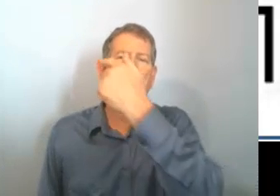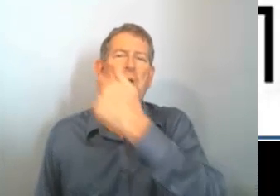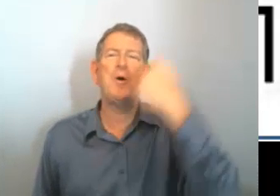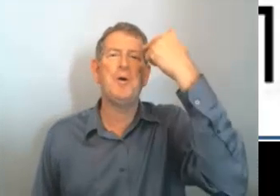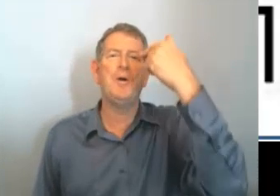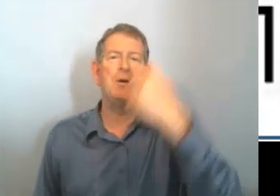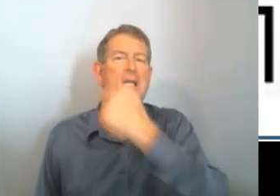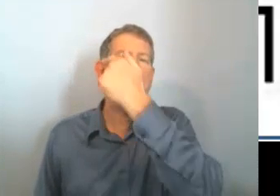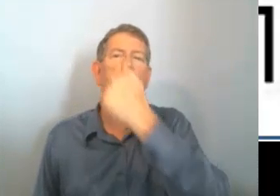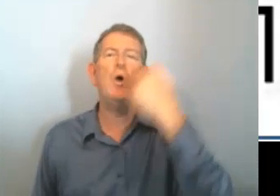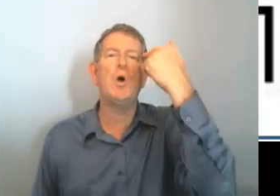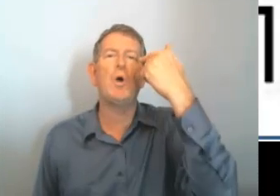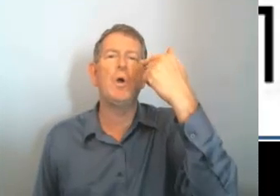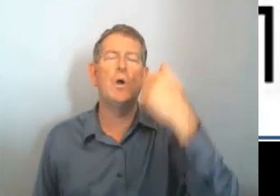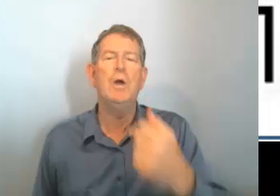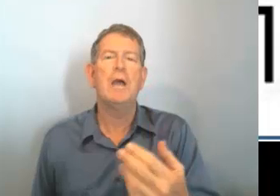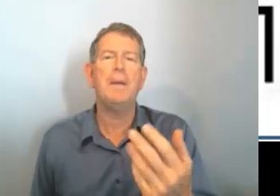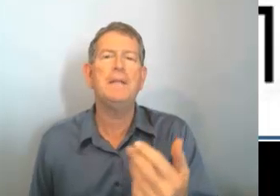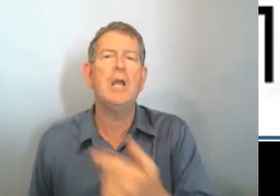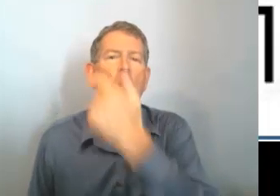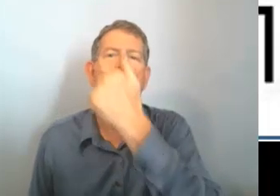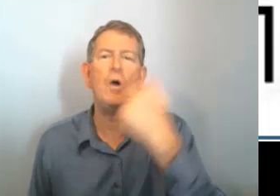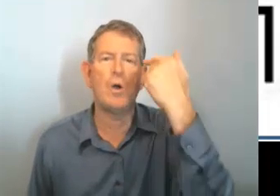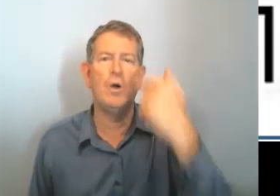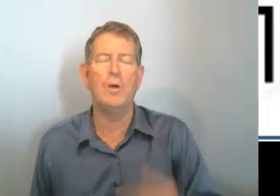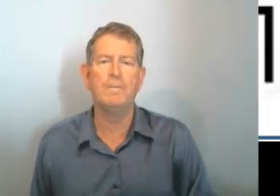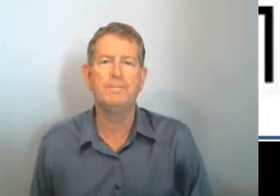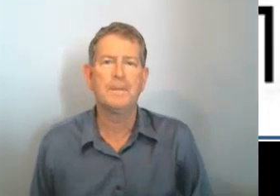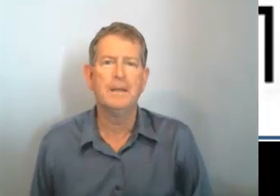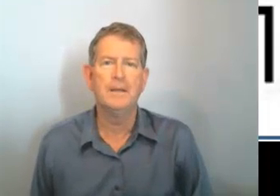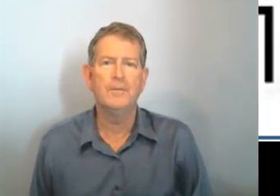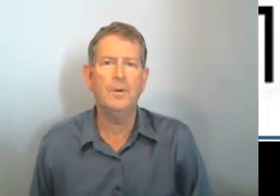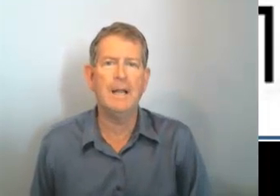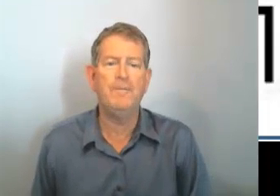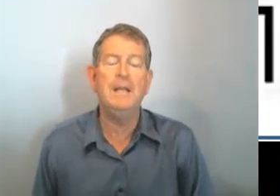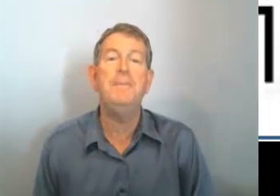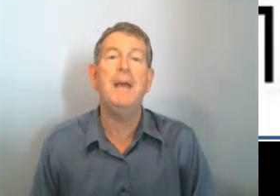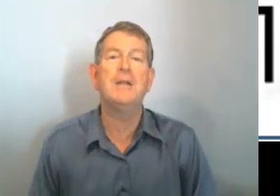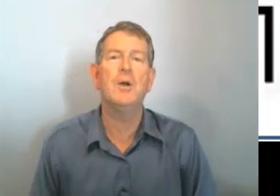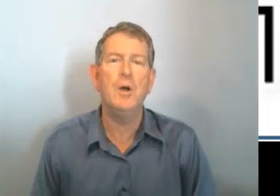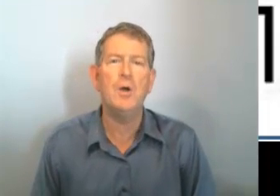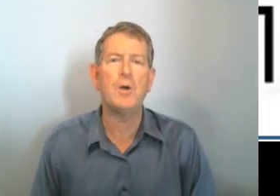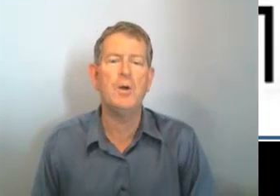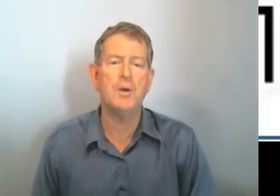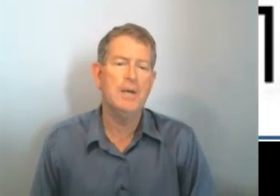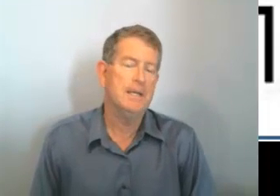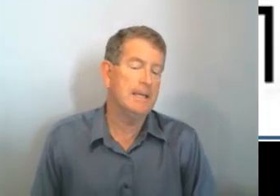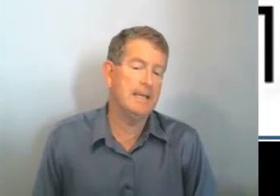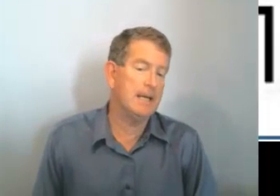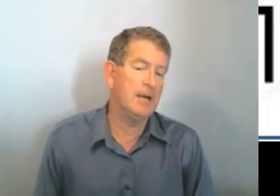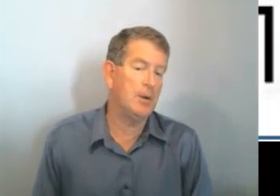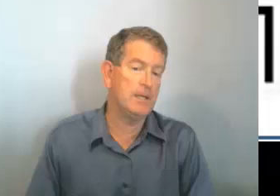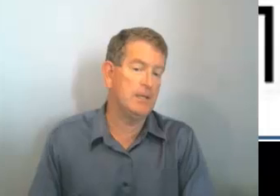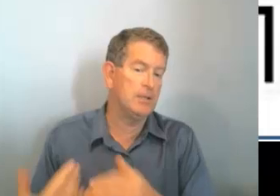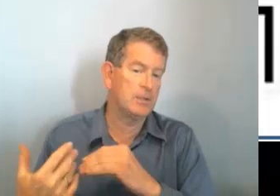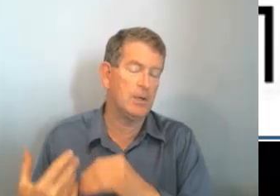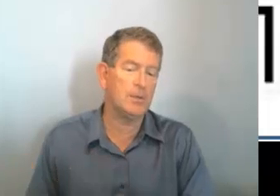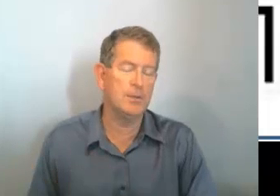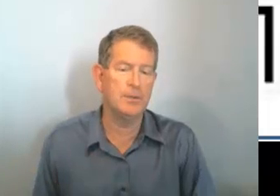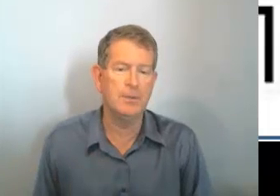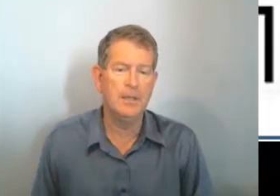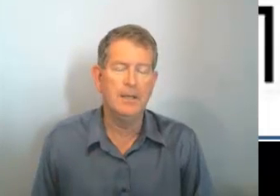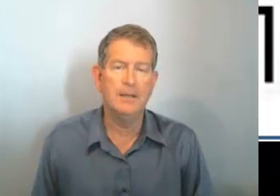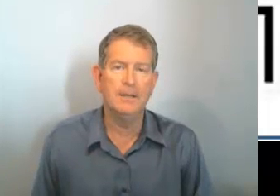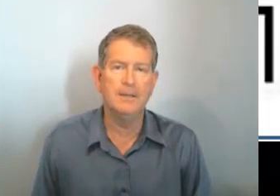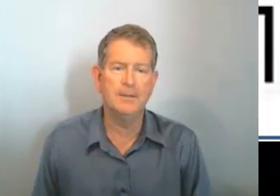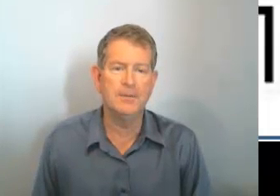est heureux. Il est heureux. Répétez, heureux. Voilà, Philippe est heureux. Et alors, il sort